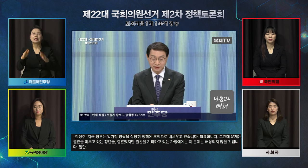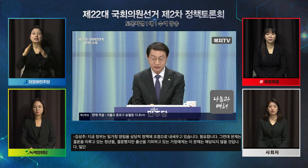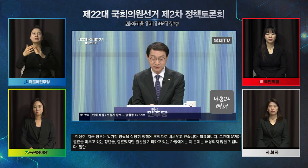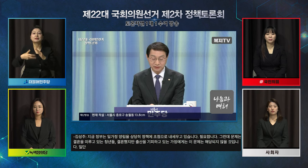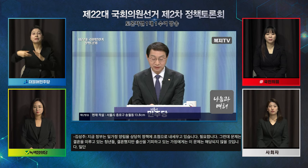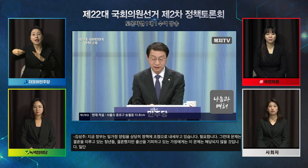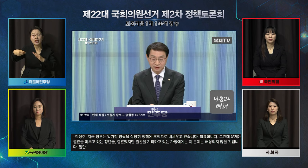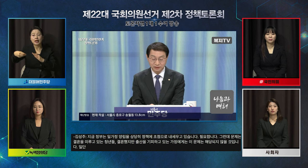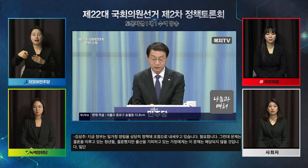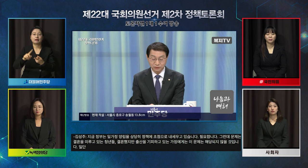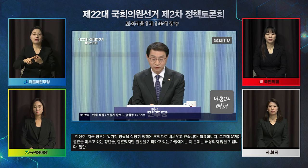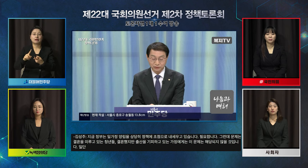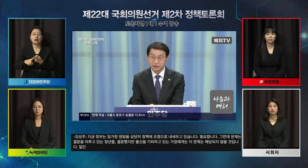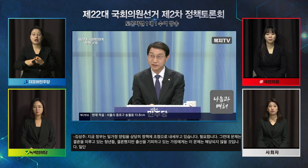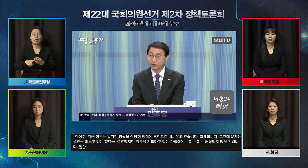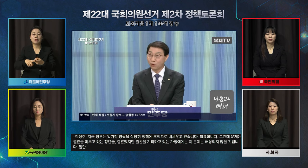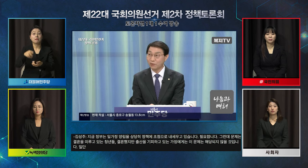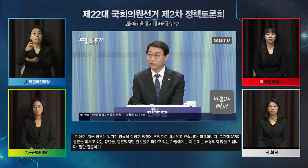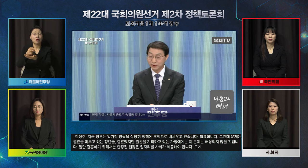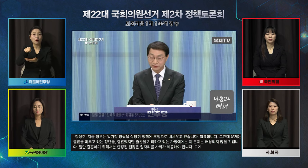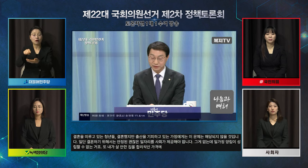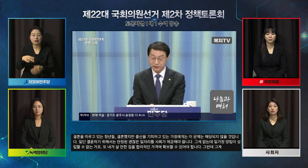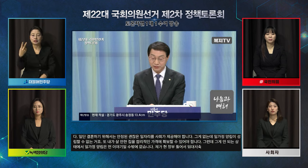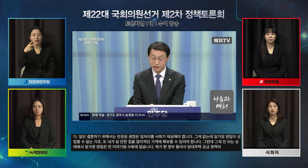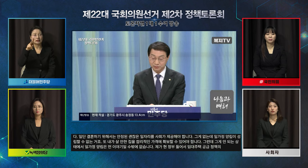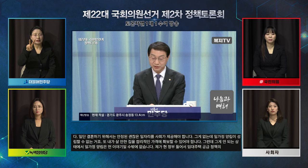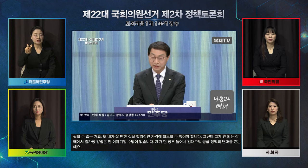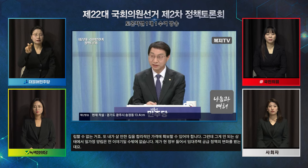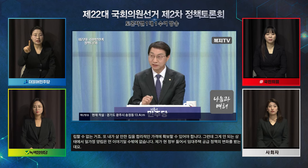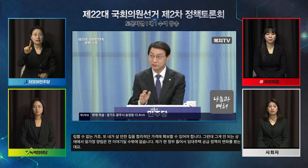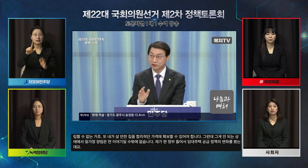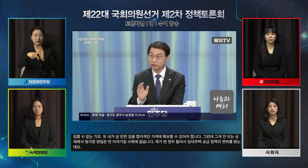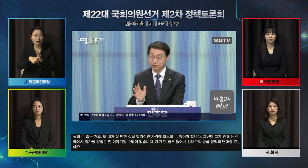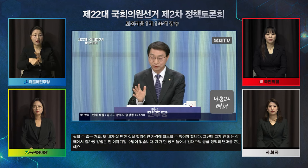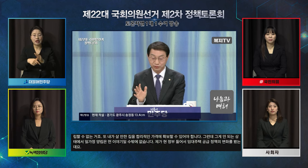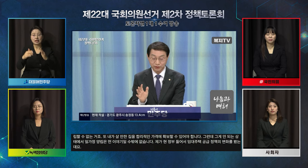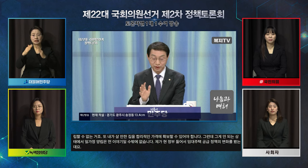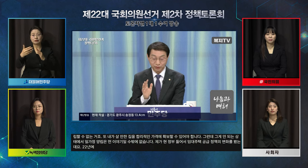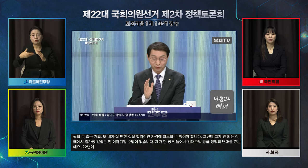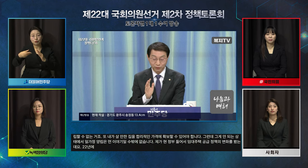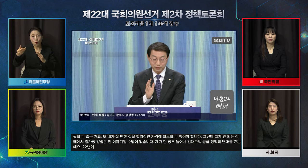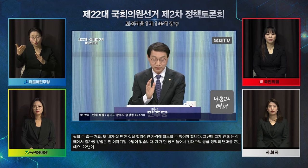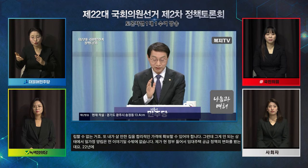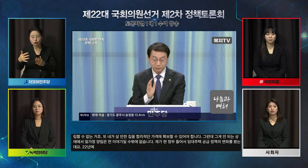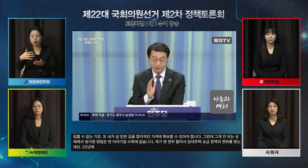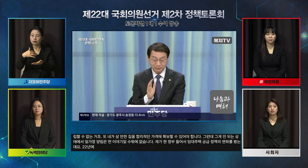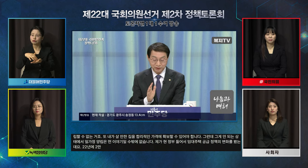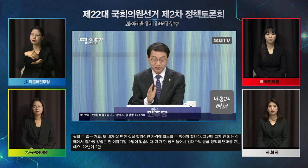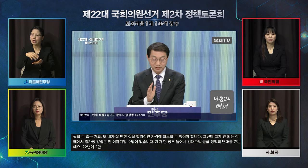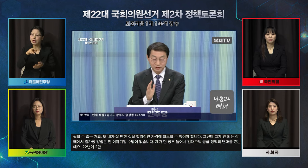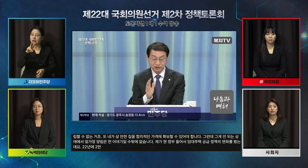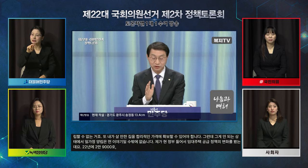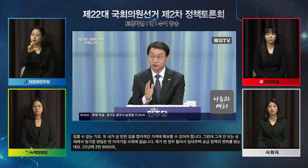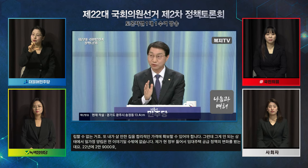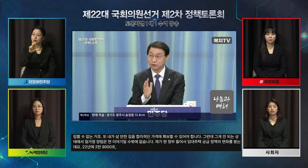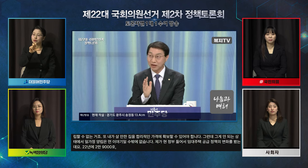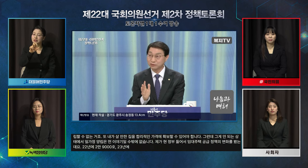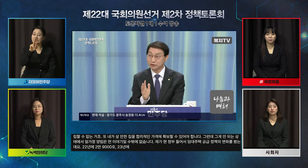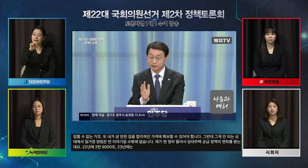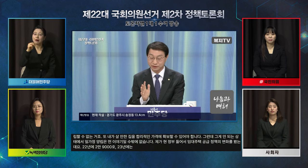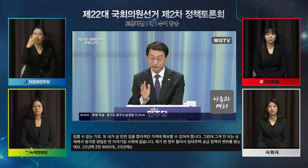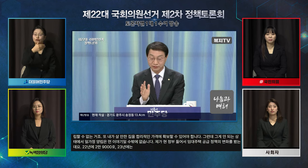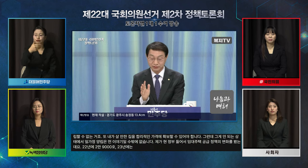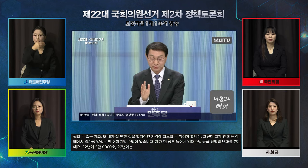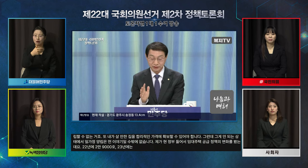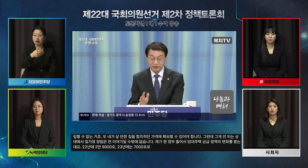2021년에 임대 공급 건수가 약 5만 호였는데 22년에 한 2만 9천 호, 23년에는 7천 호로